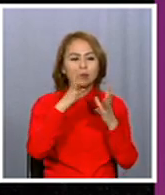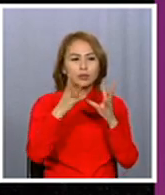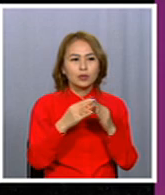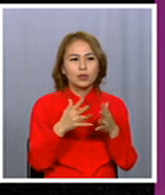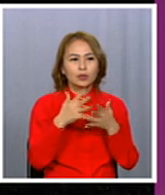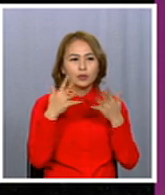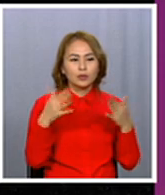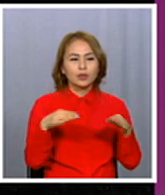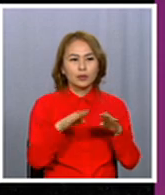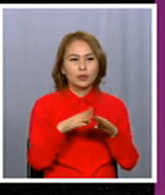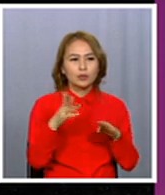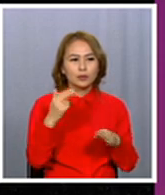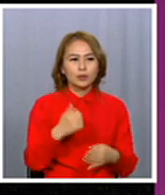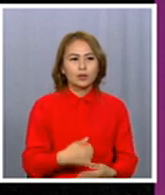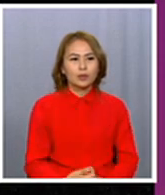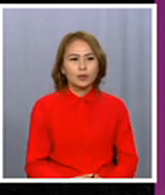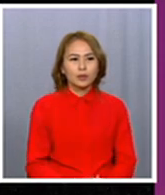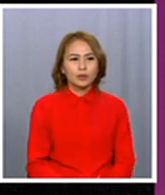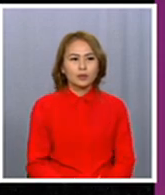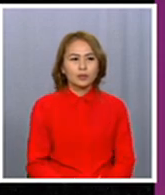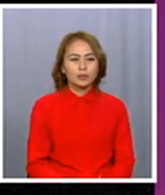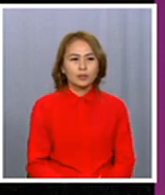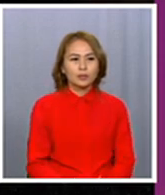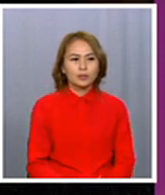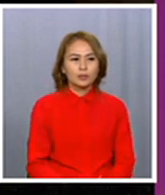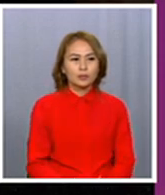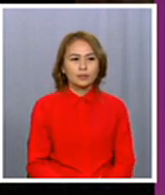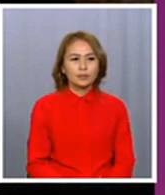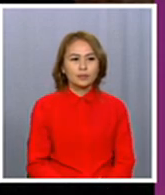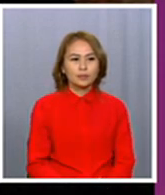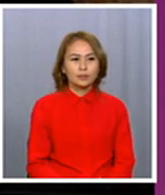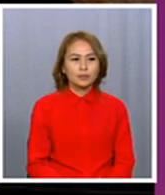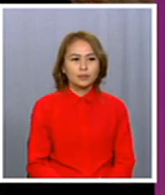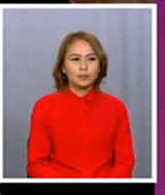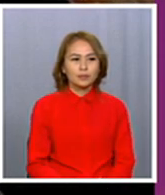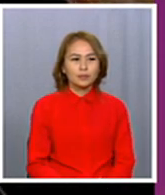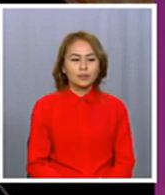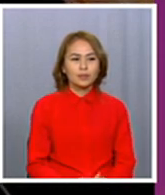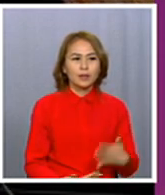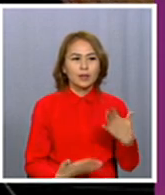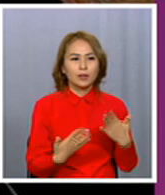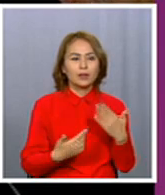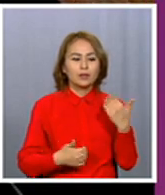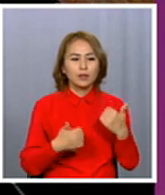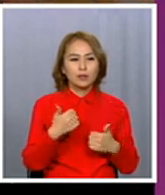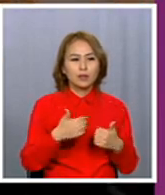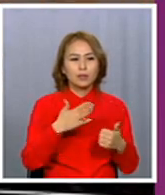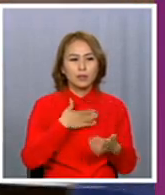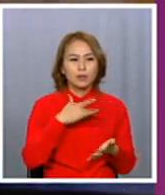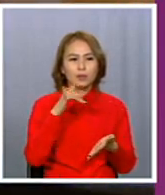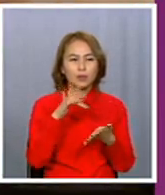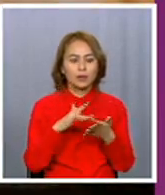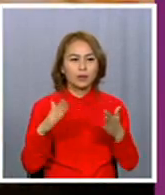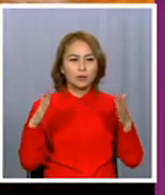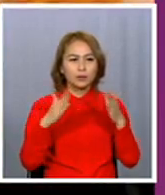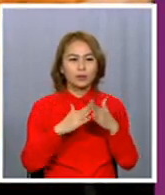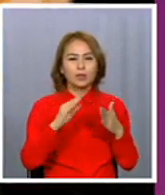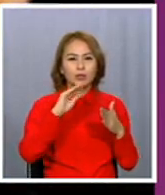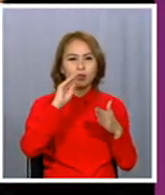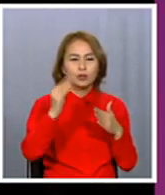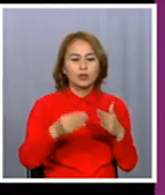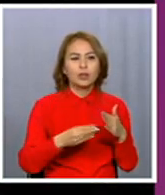ойлайтынымыз рас. Шын мәнінде, ғалам жаратылысындағы алып аспан денелерімен салыстырсақ, біздің ортақ үйіміз шаңның тозаңындай